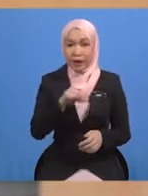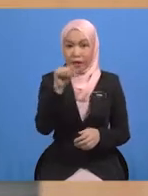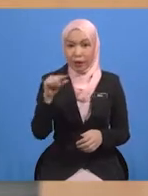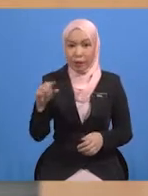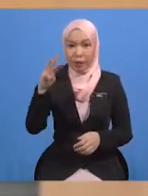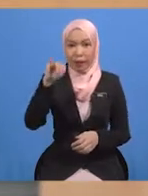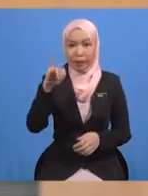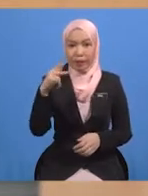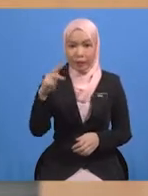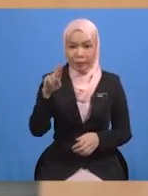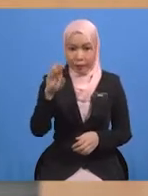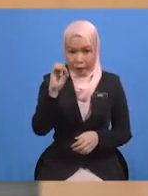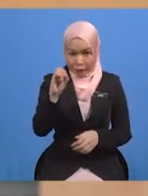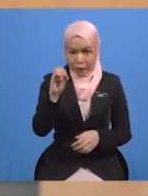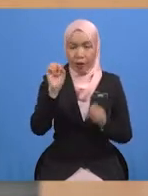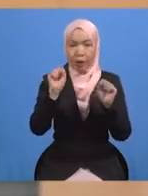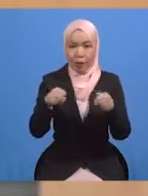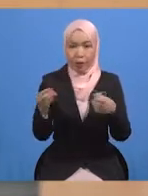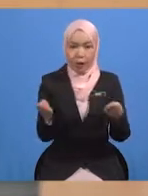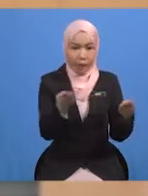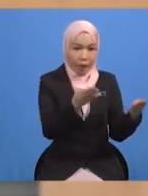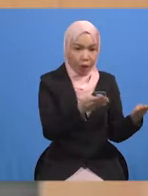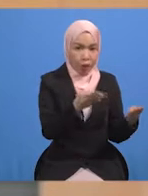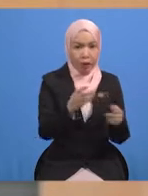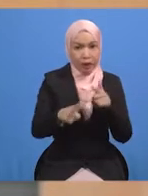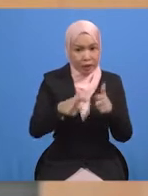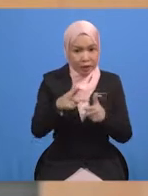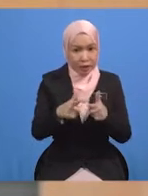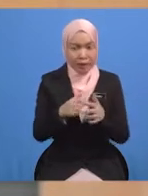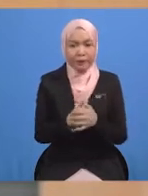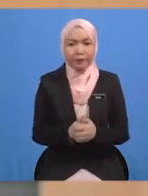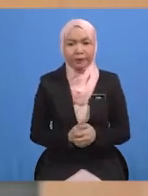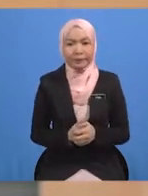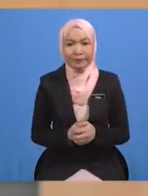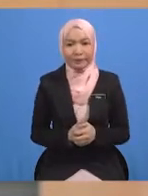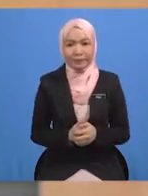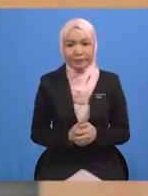Gelombang mikro boleh membawa isyarat.